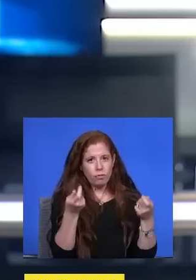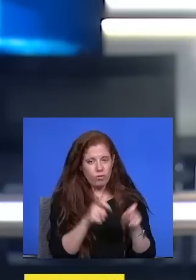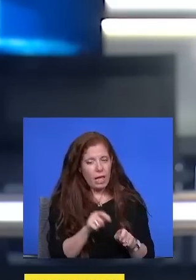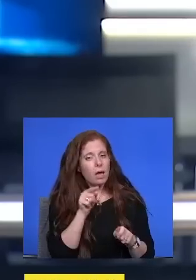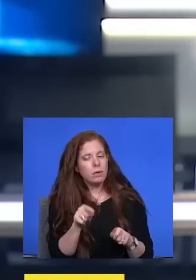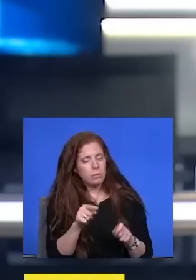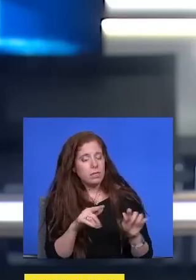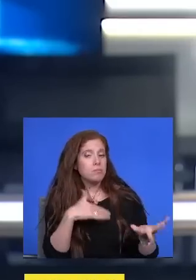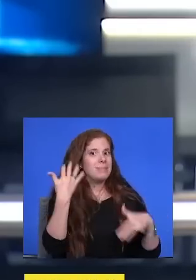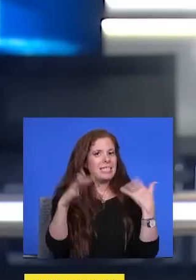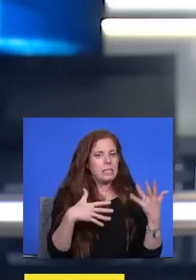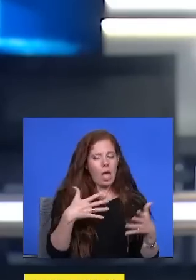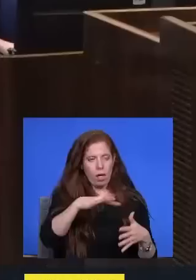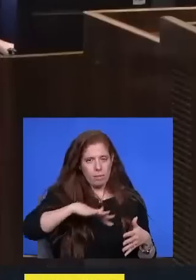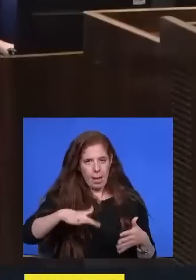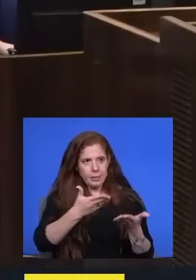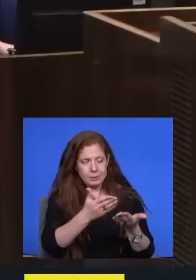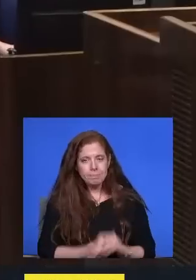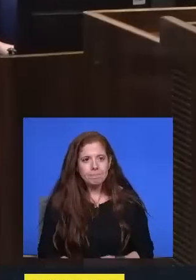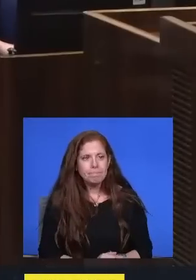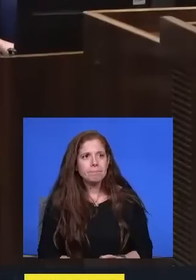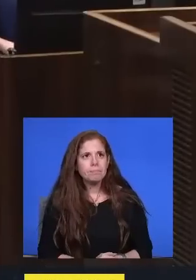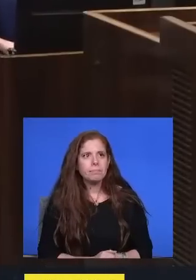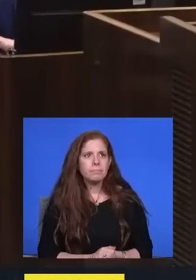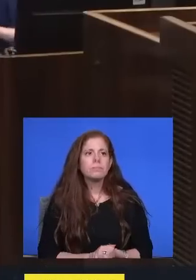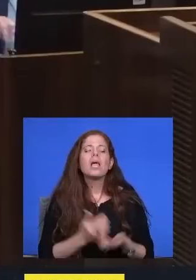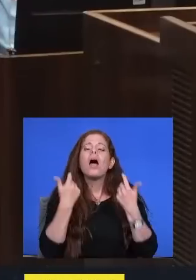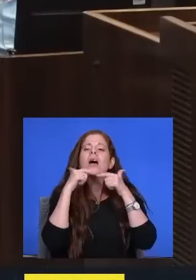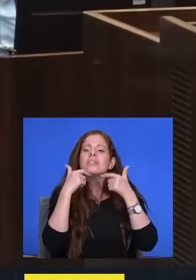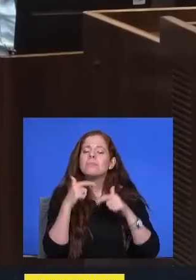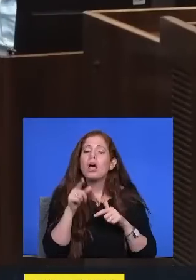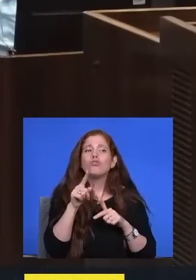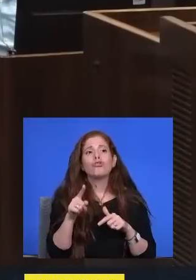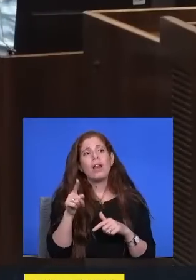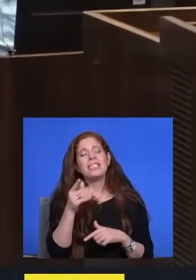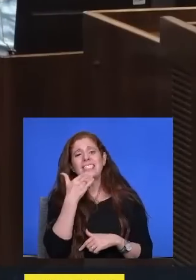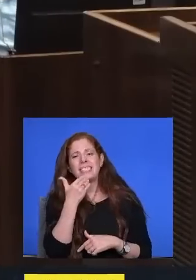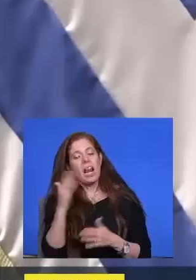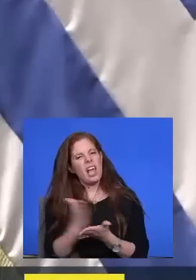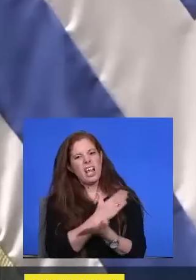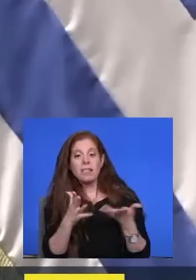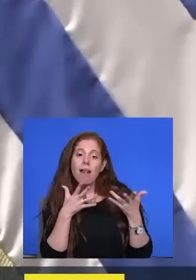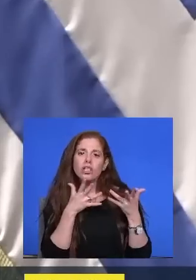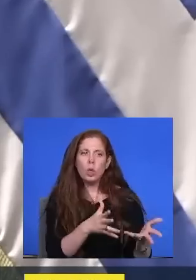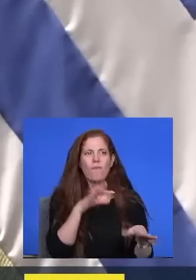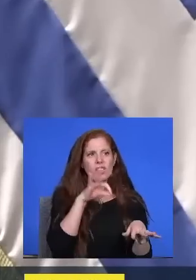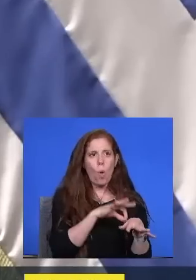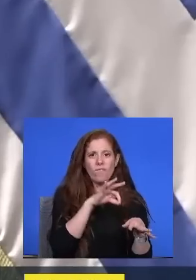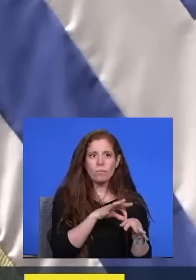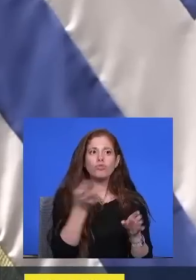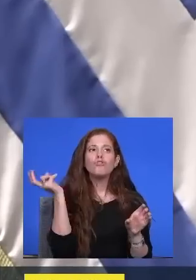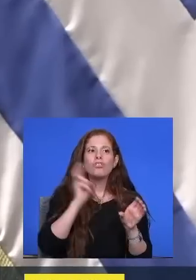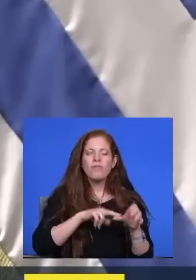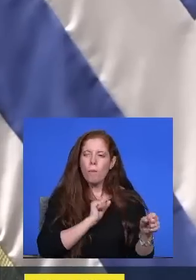המערכת. נוב ראובני מדווח. שרת ההסברה של מדינת ישראל החליטה לצאת במתקפה חריפה נגד הרופאים שהשתתפו במחאה